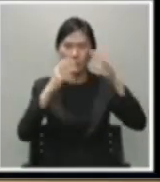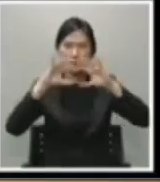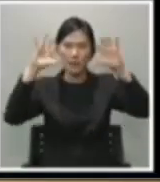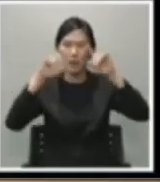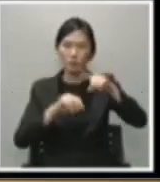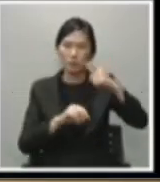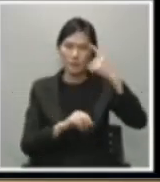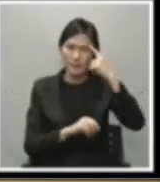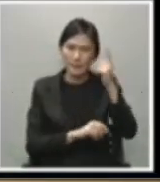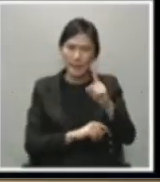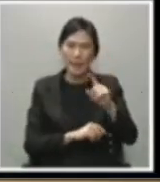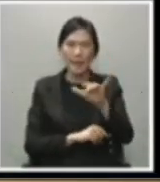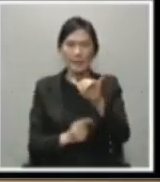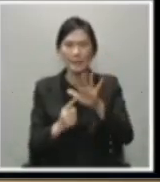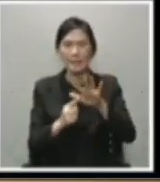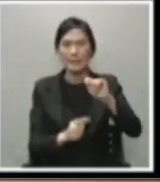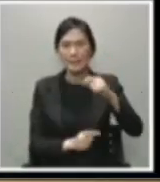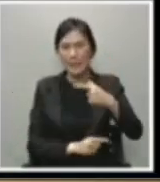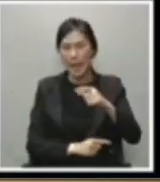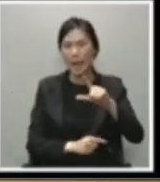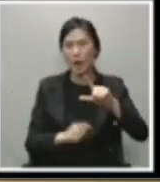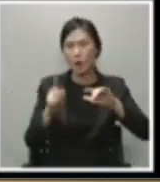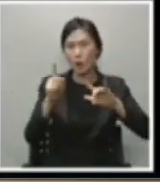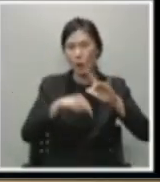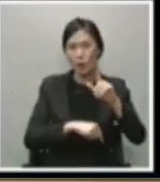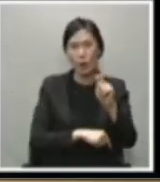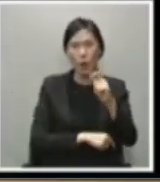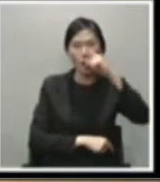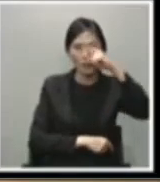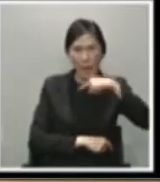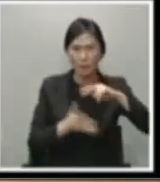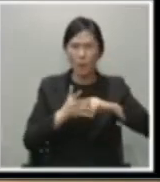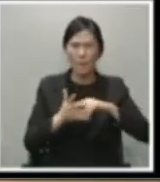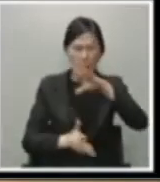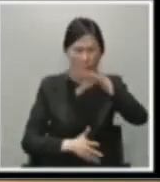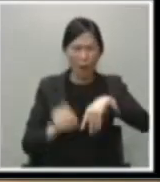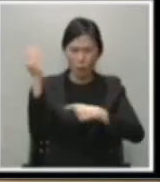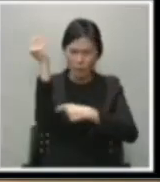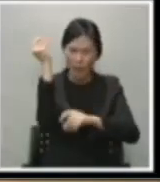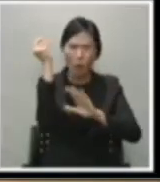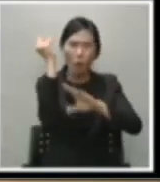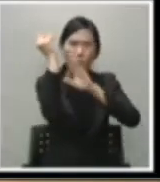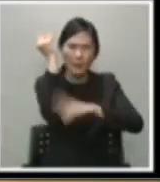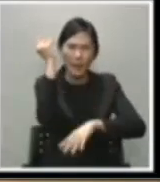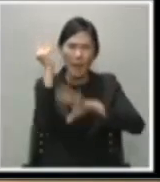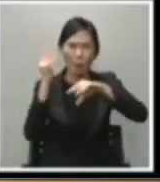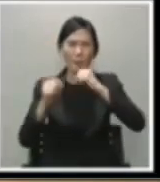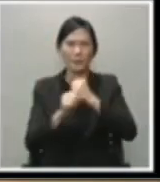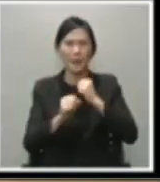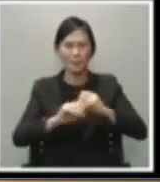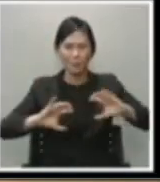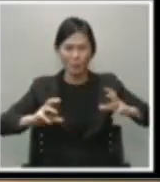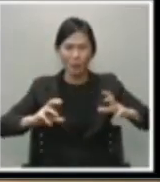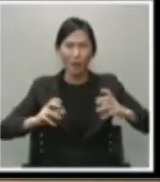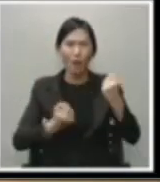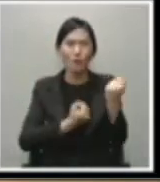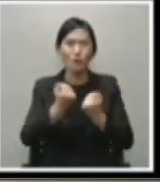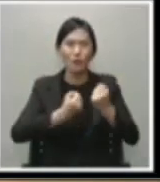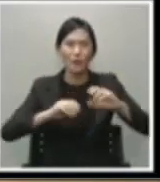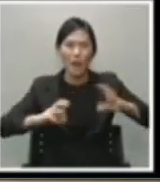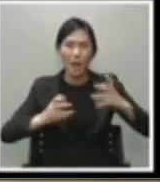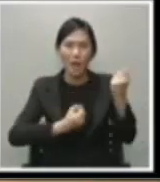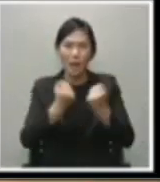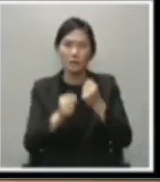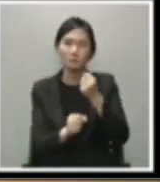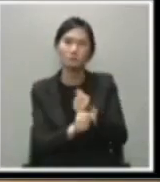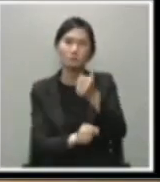ให้ใช้ยางล้อไทยยางล้อไทยเอายางพารามาทำล้อยางรถยนต์ครับและที่สิ่งที่จะ